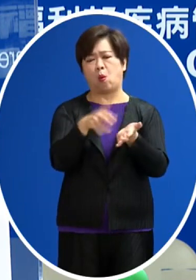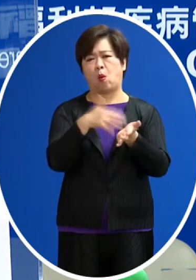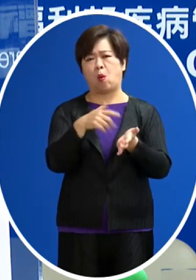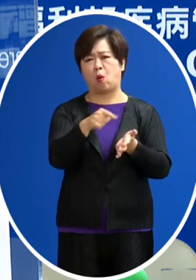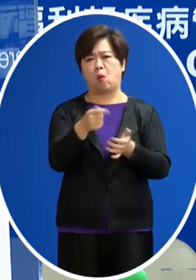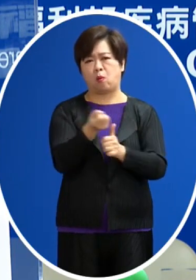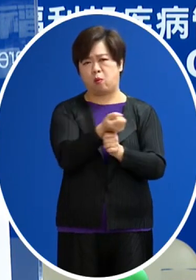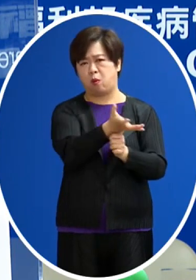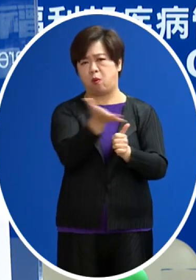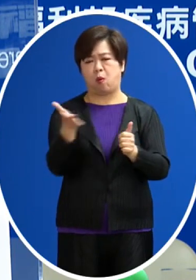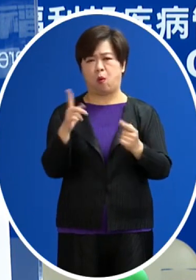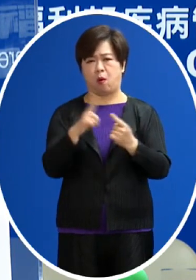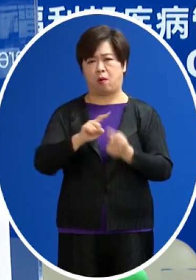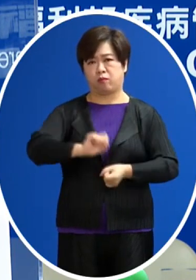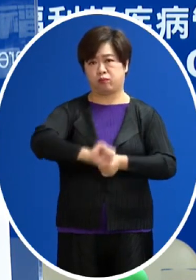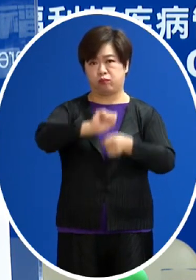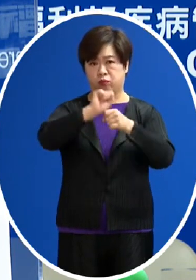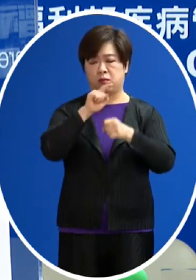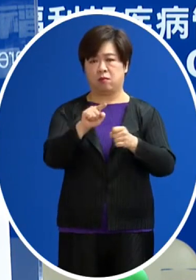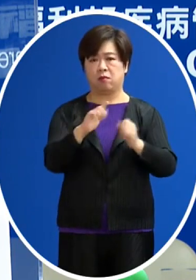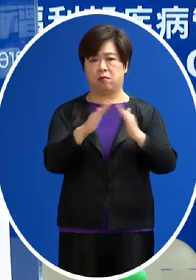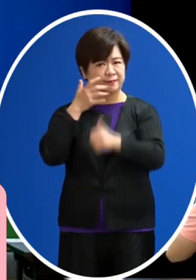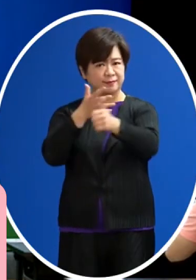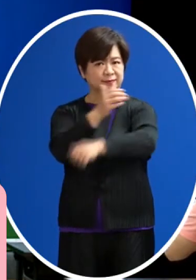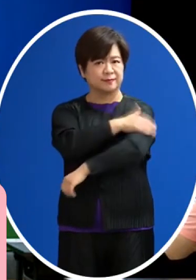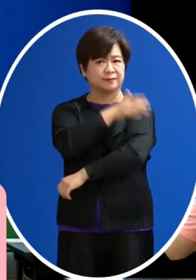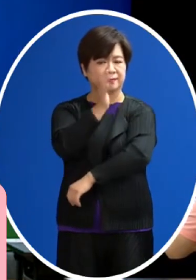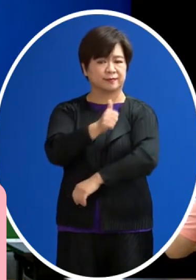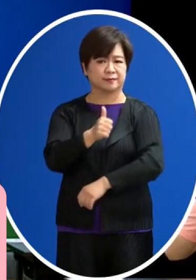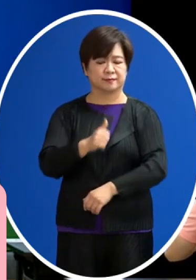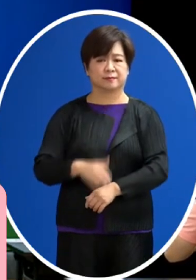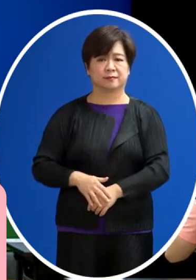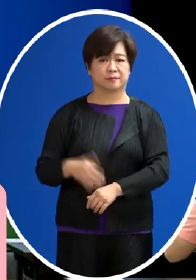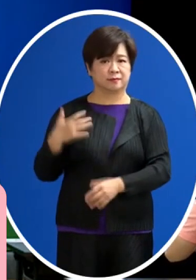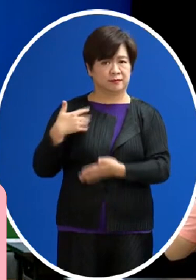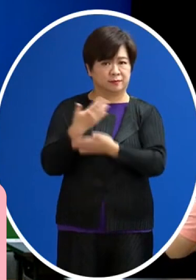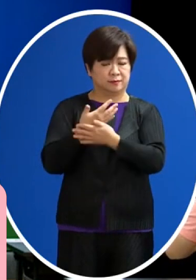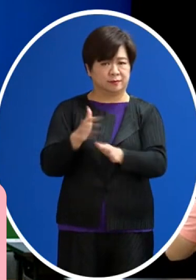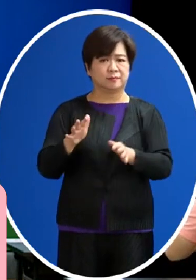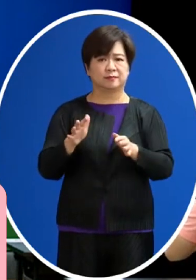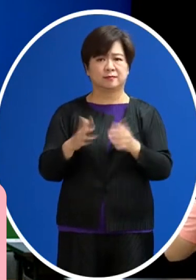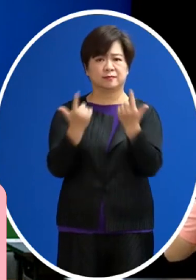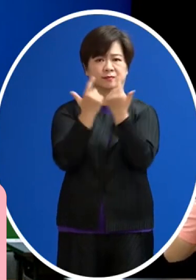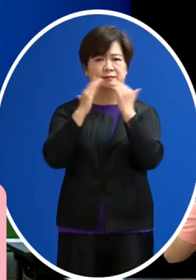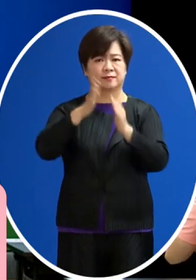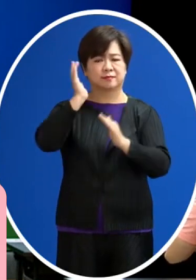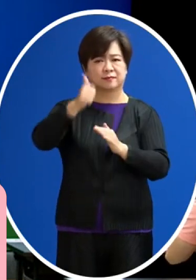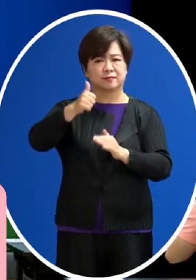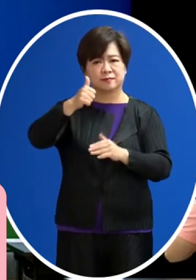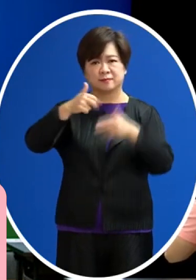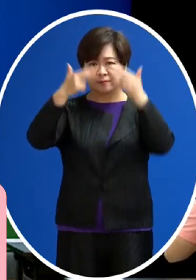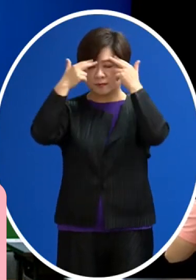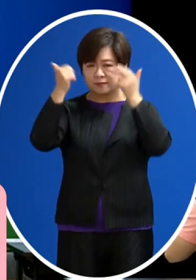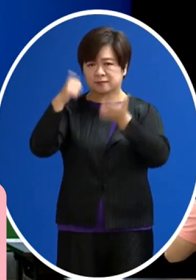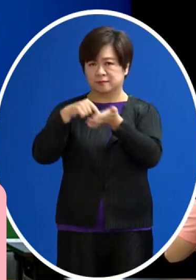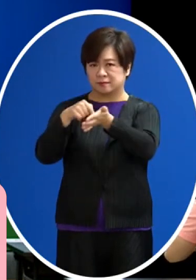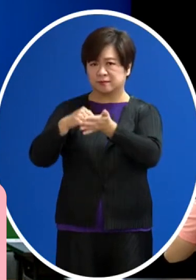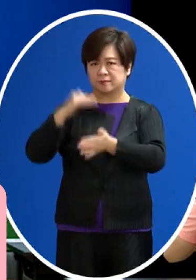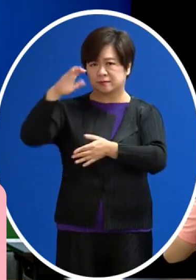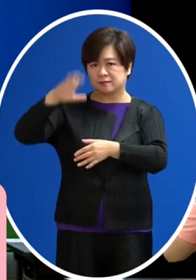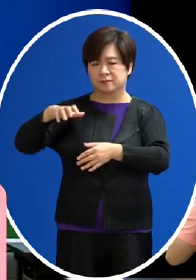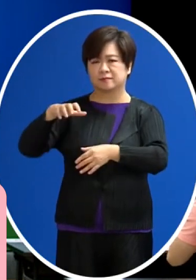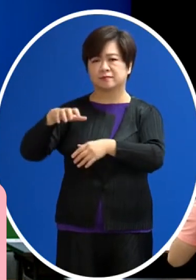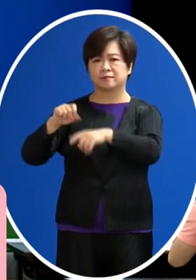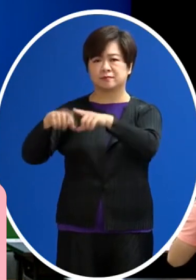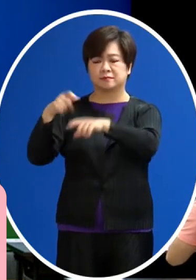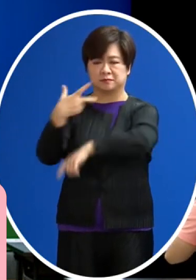聚相对，那不过这都已经区隔起来哈。 前台北市长郝龙斌地状申请要停止高端疫苗紧急使